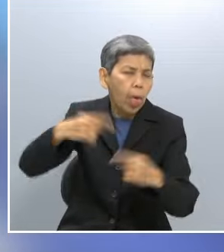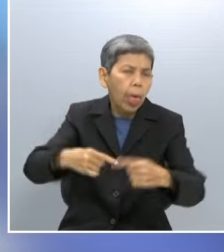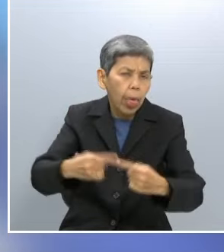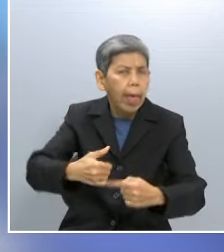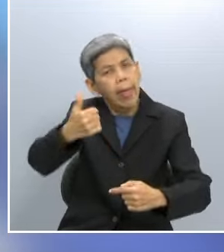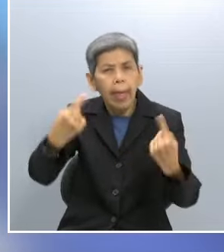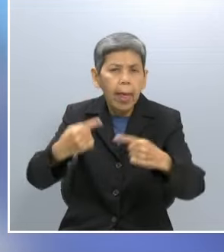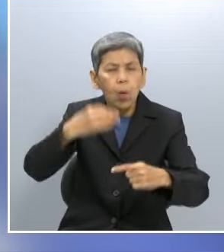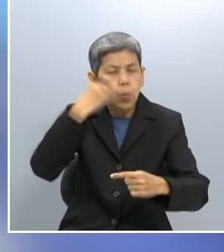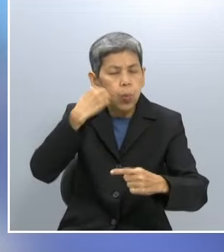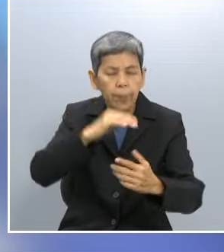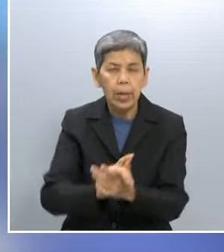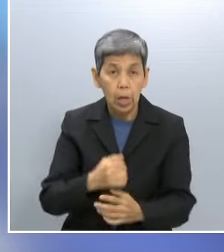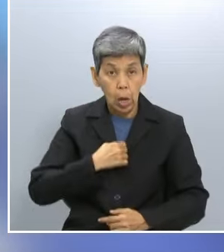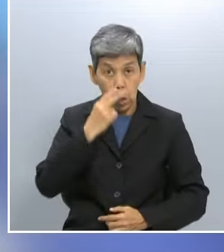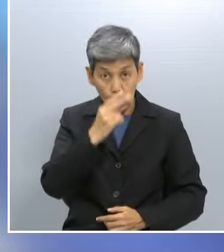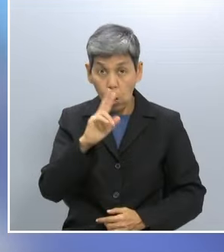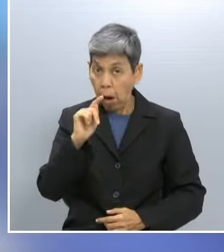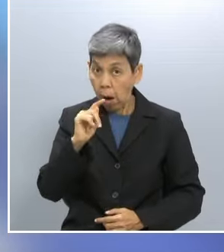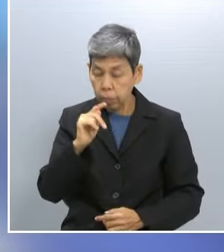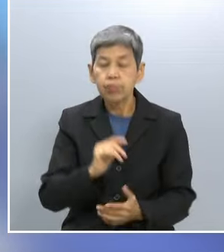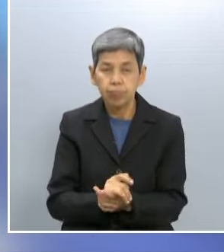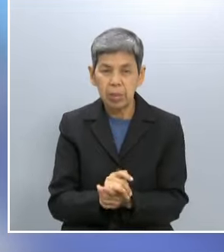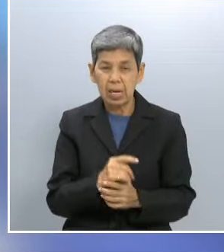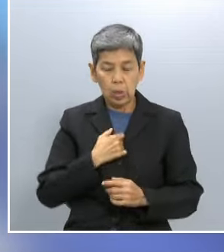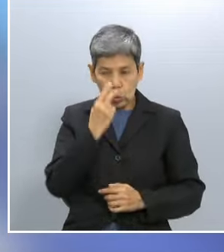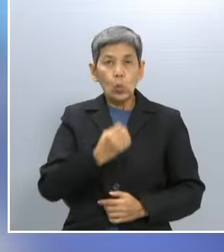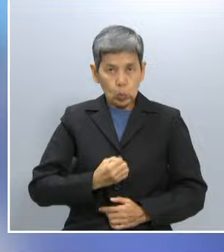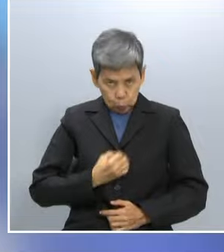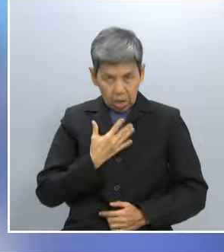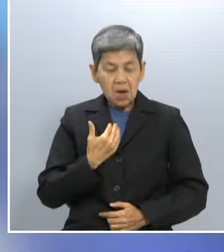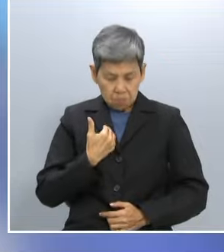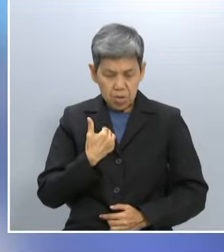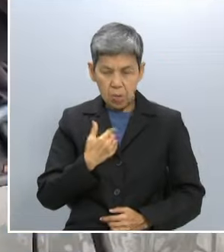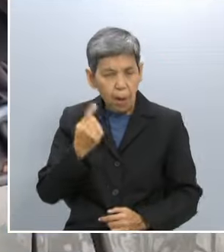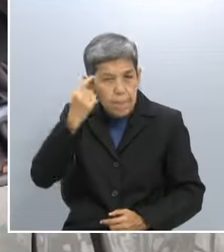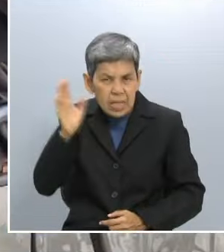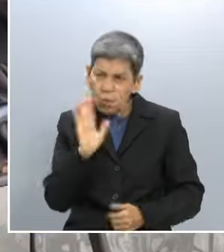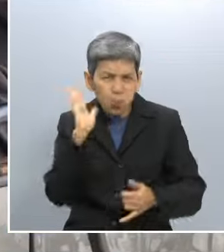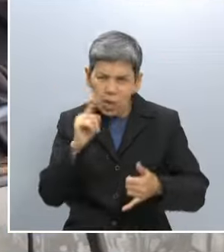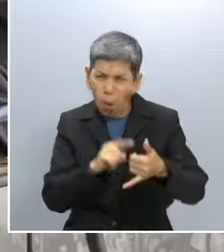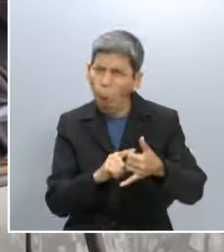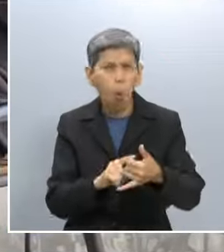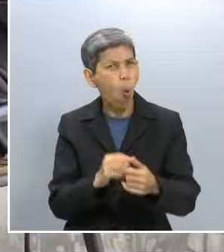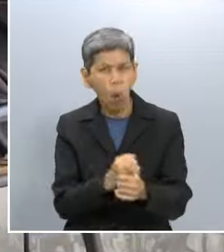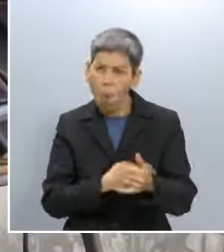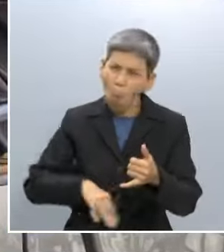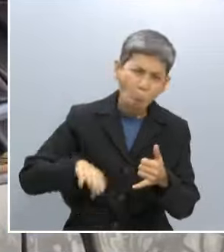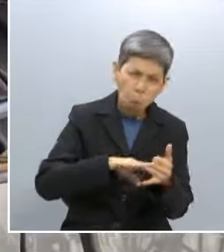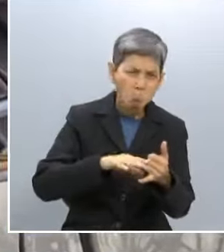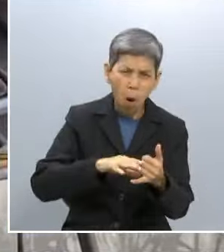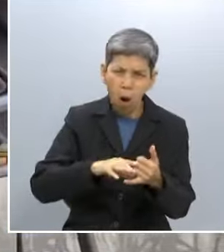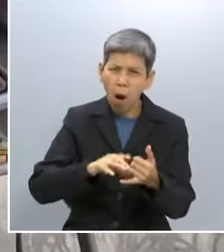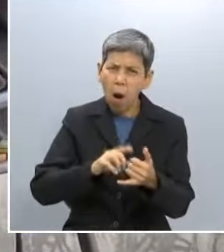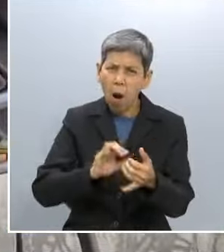มพอรู้ข่าวที่เกิดขึ้นเนี่ยนะครับทางฝั่งมิ้นบอกว่ามิ้นตกใจมากๆนะครับก็ไม่คิดเลยว่าทอยนั้นจะกล้าทำถึงขั้นฆ่าอำ